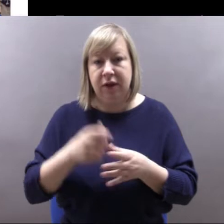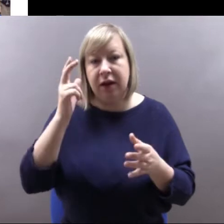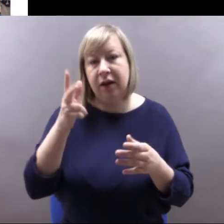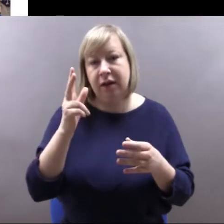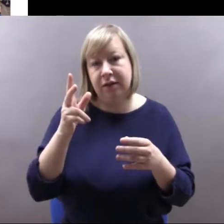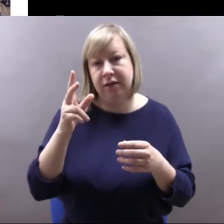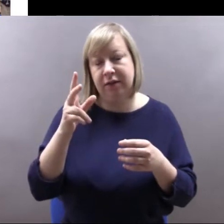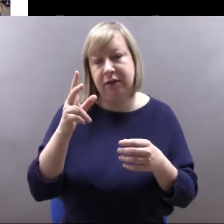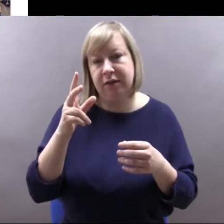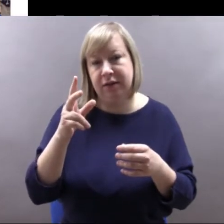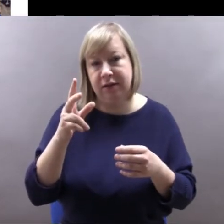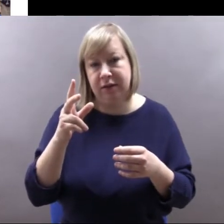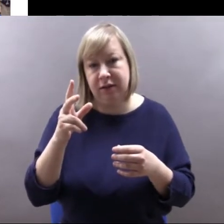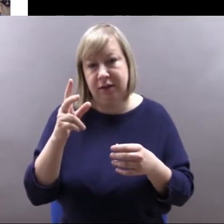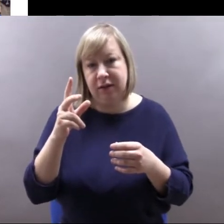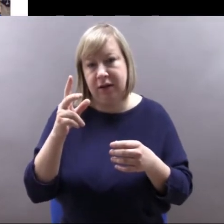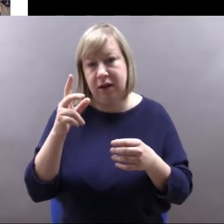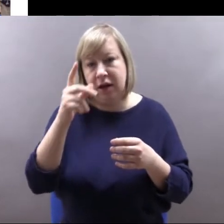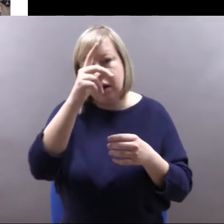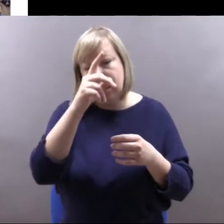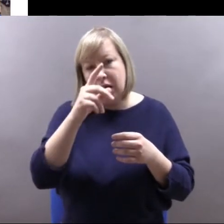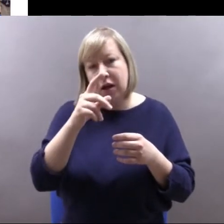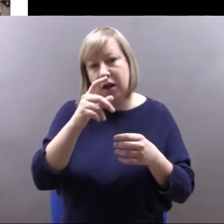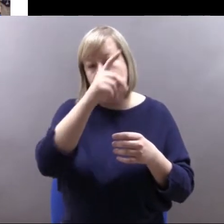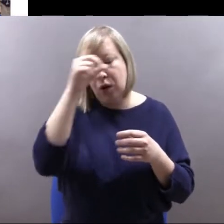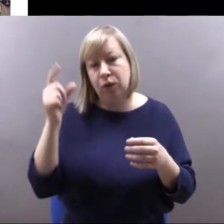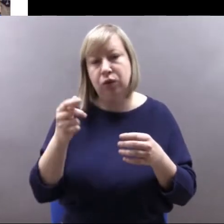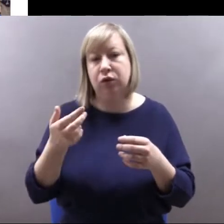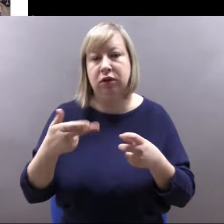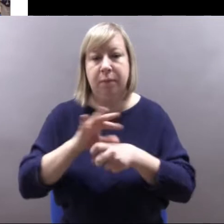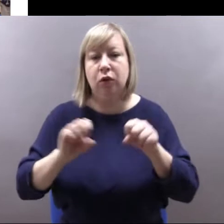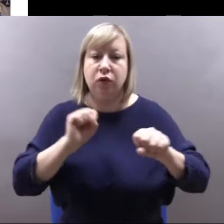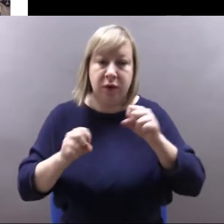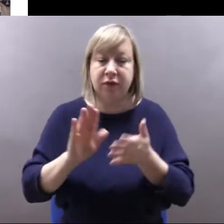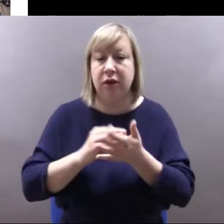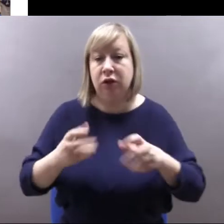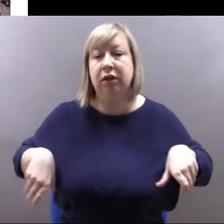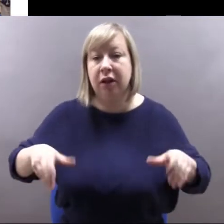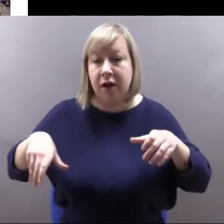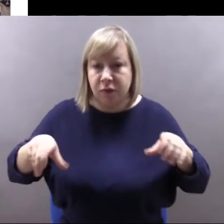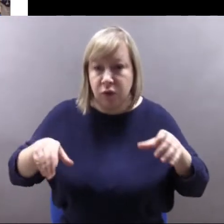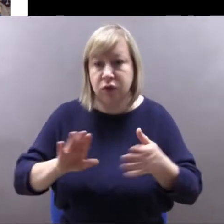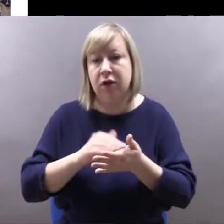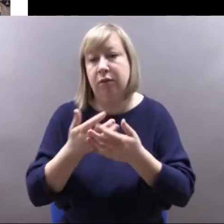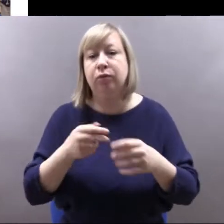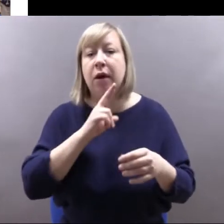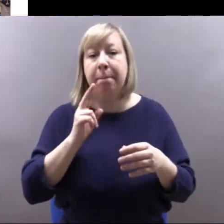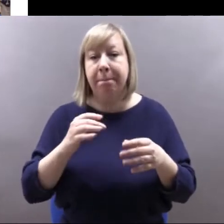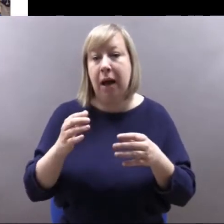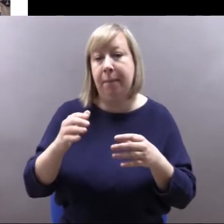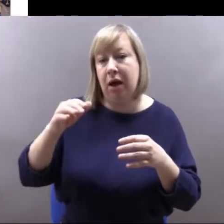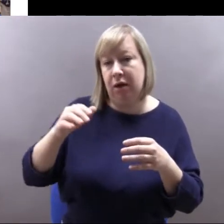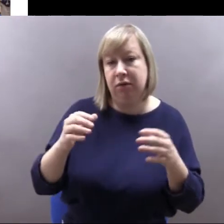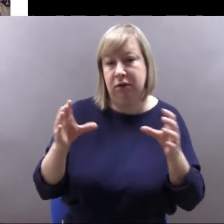dzieckiem, które jeździ jeszcze w wózku, albo osoby, która ma złamaną nogę, a bardzo chciała przyjść i zwiedzić